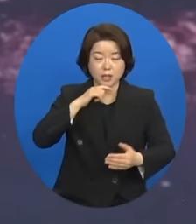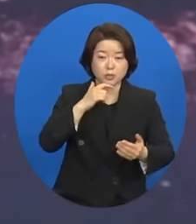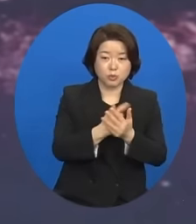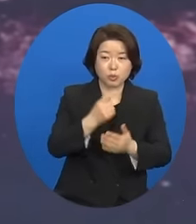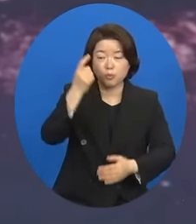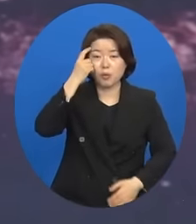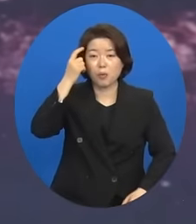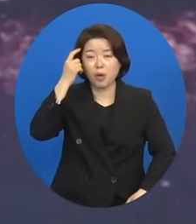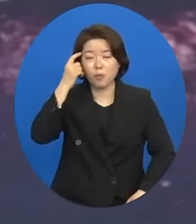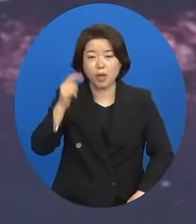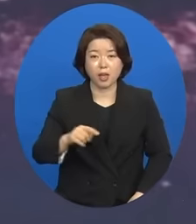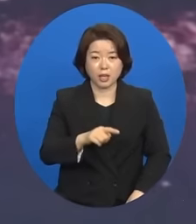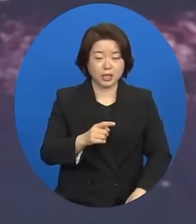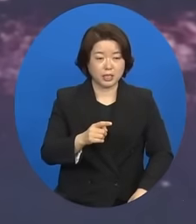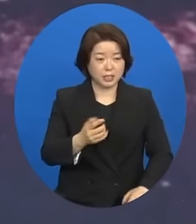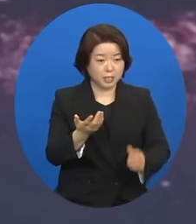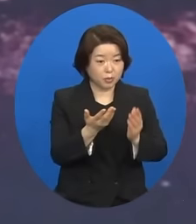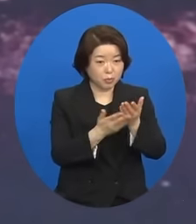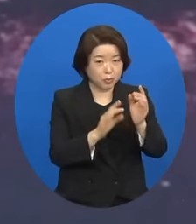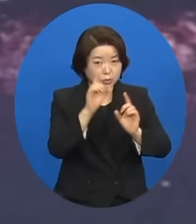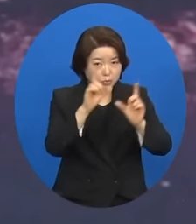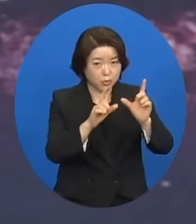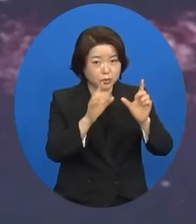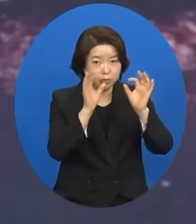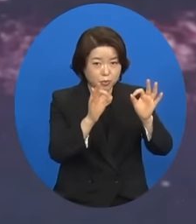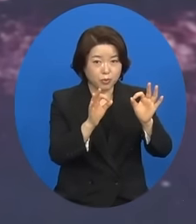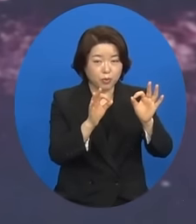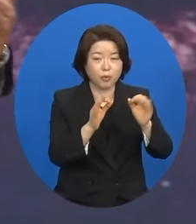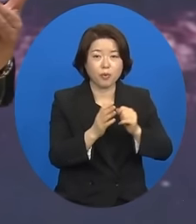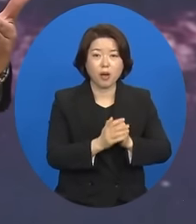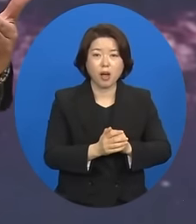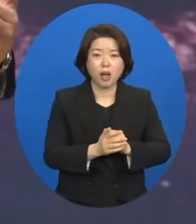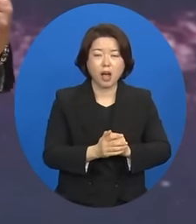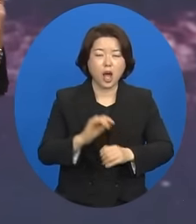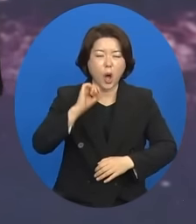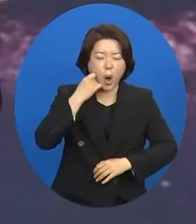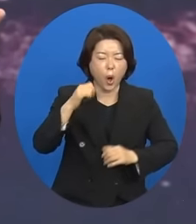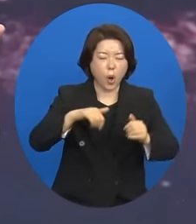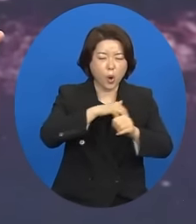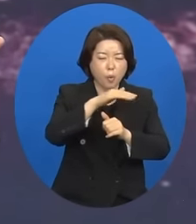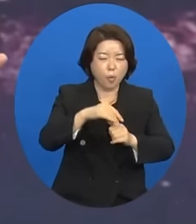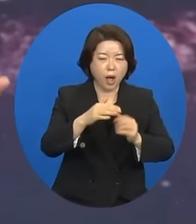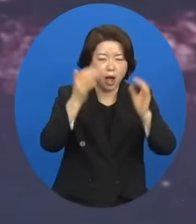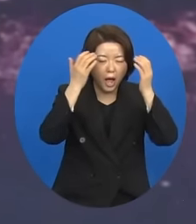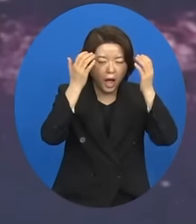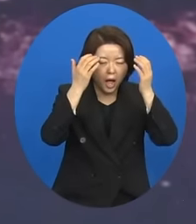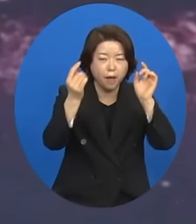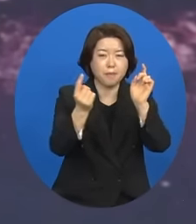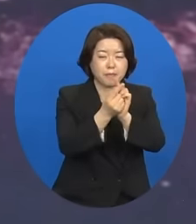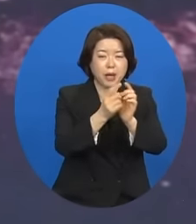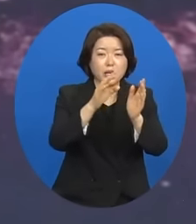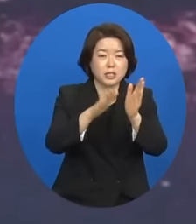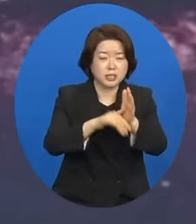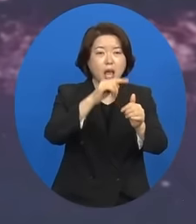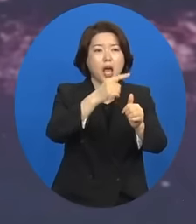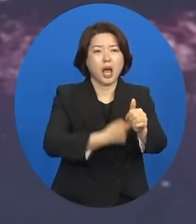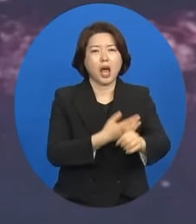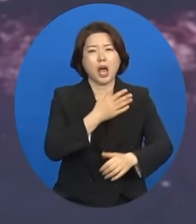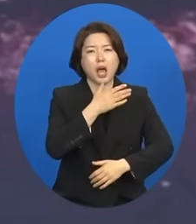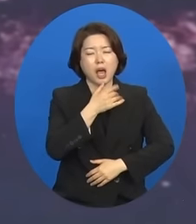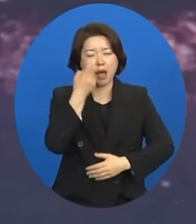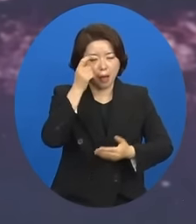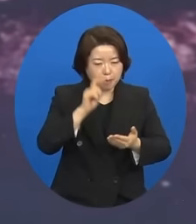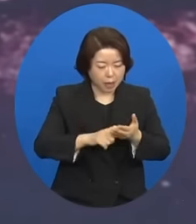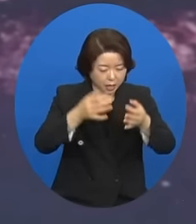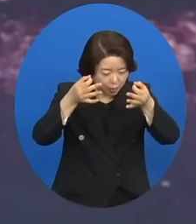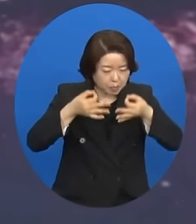됨니까이 모순적인 모습을 어려운 환경을 통해서 자기가 고통을 당해서 그제서야 발견하게